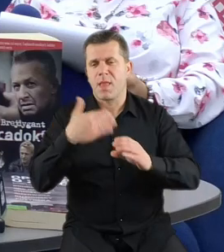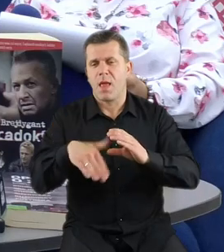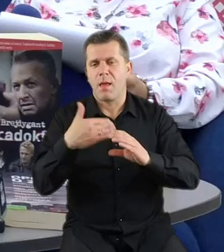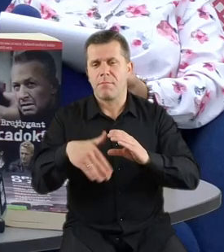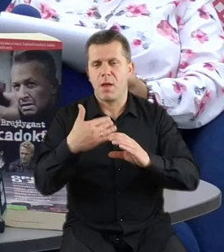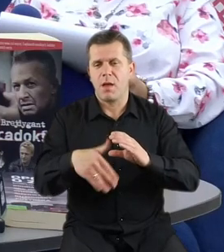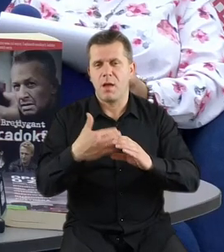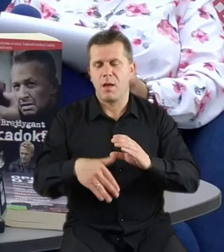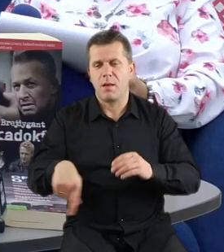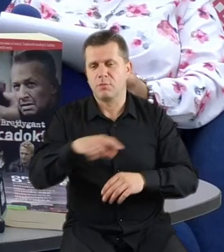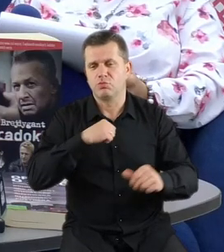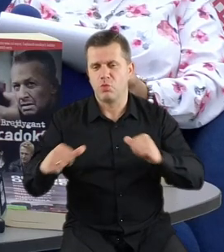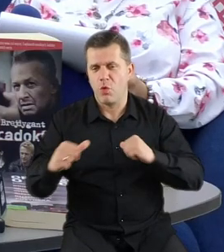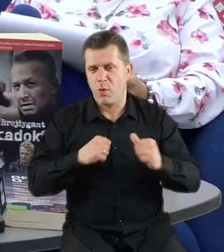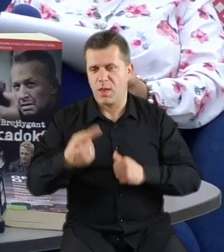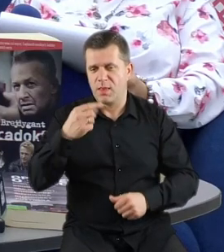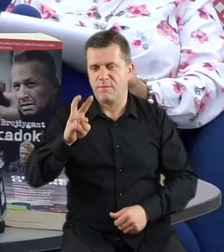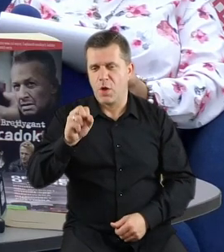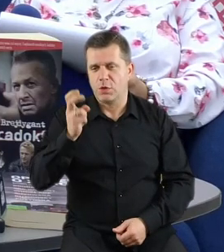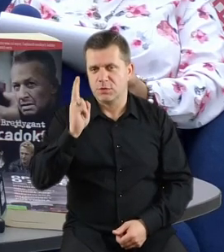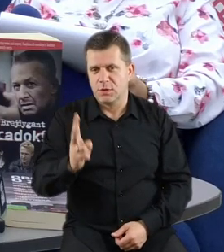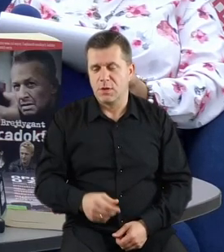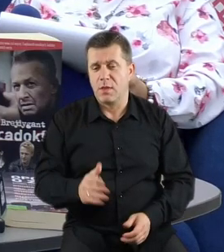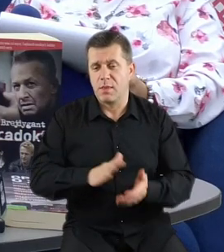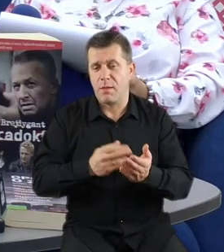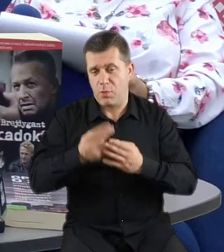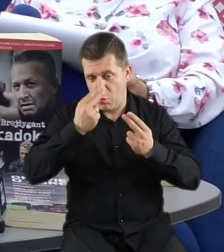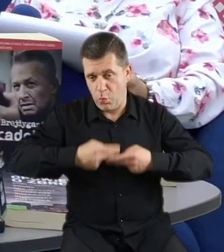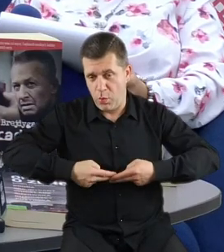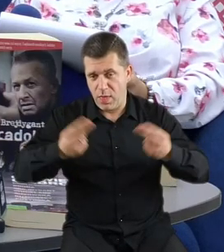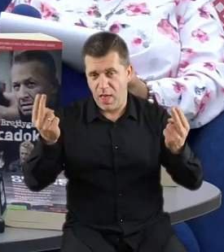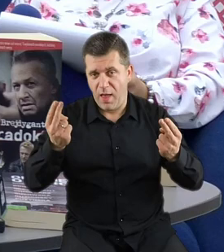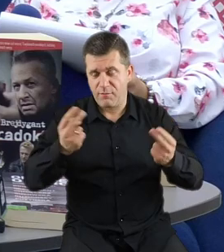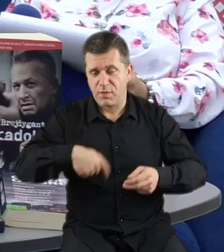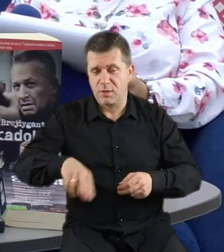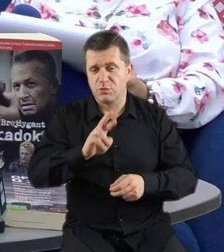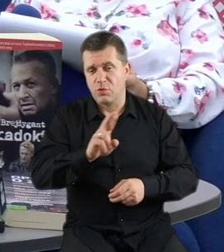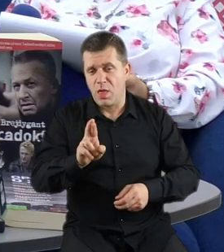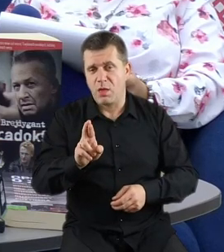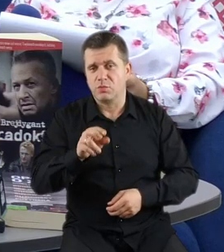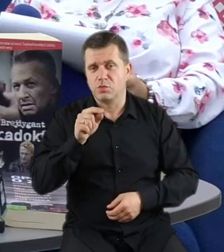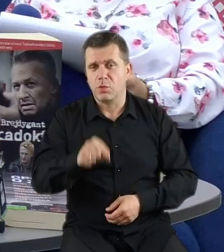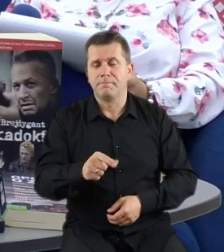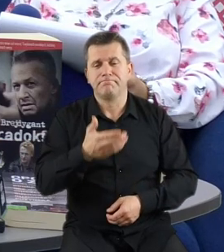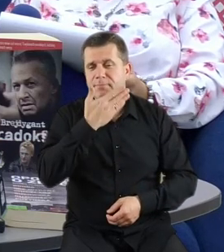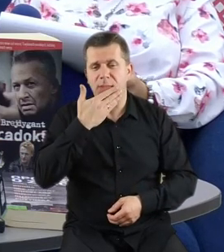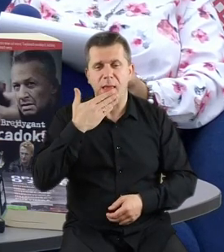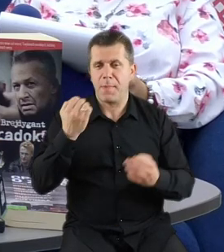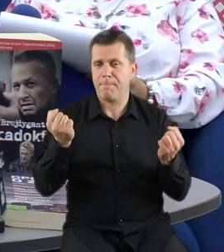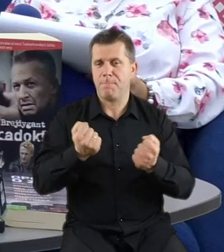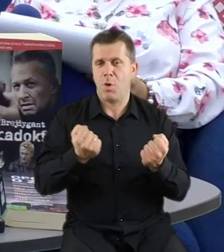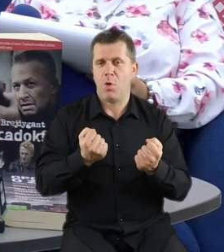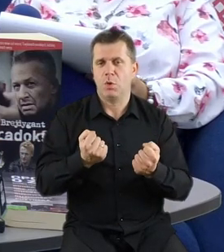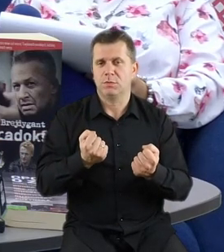maile, ta korespondencja, to w momencie, kiedy się zaczyna ujawniać pewne rzeczy, no to one nie mają